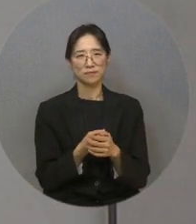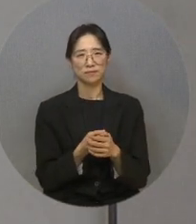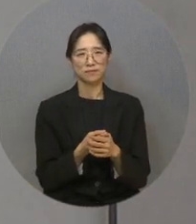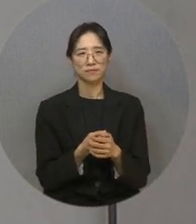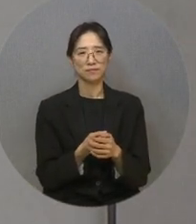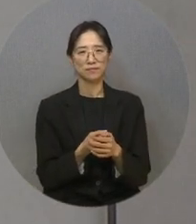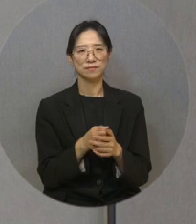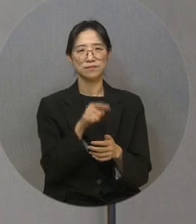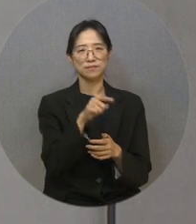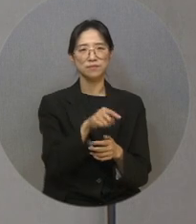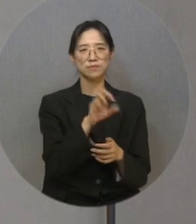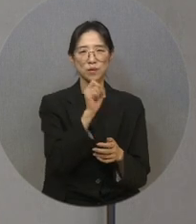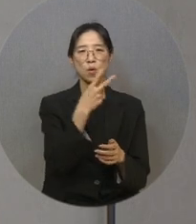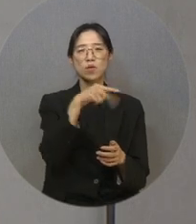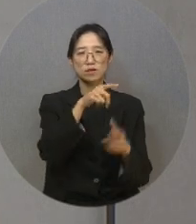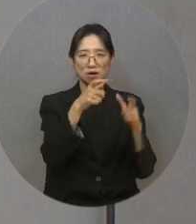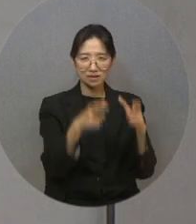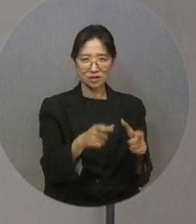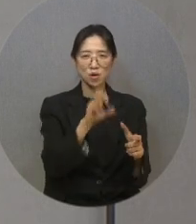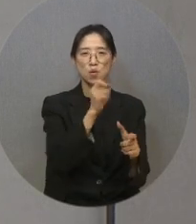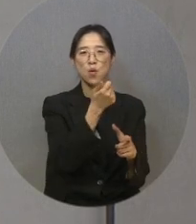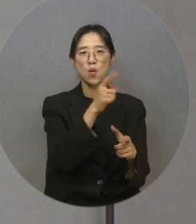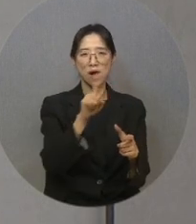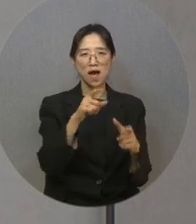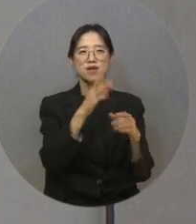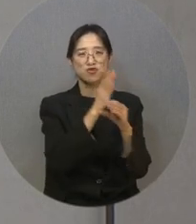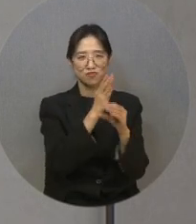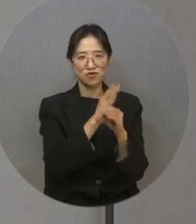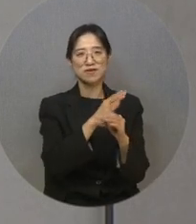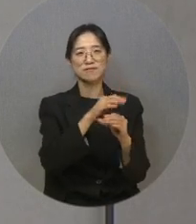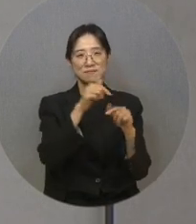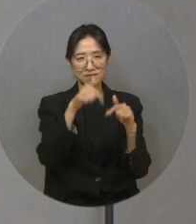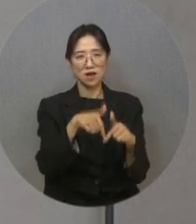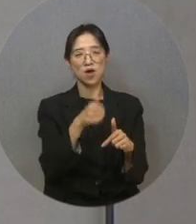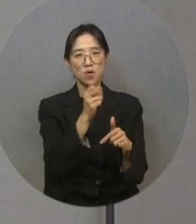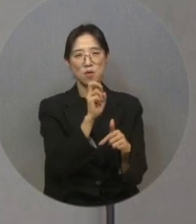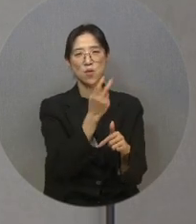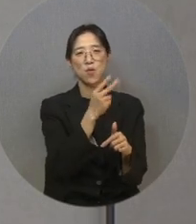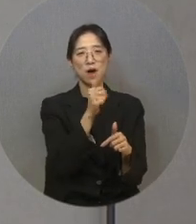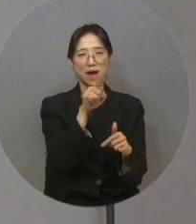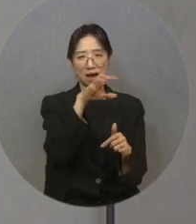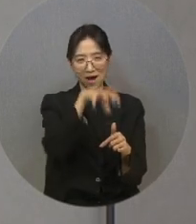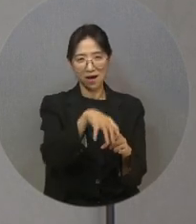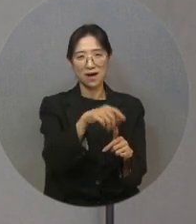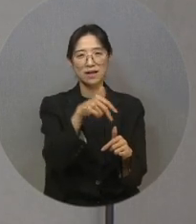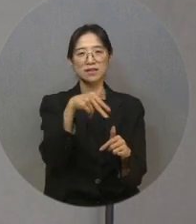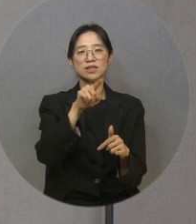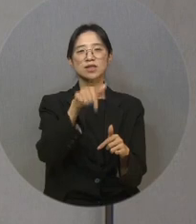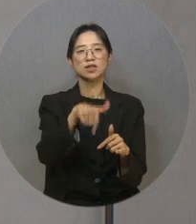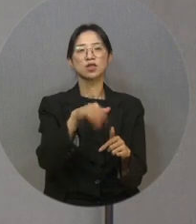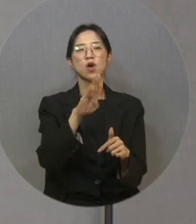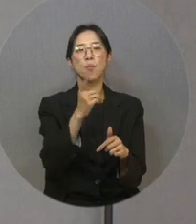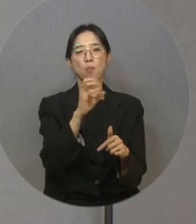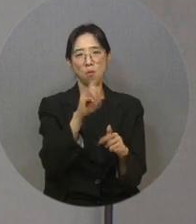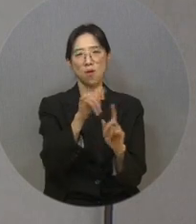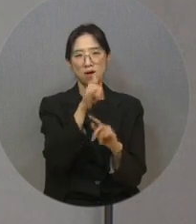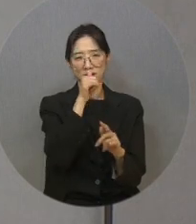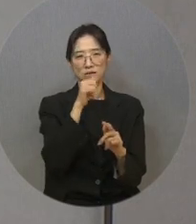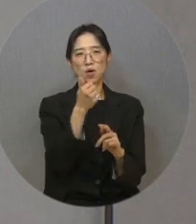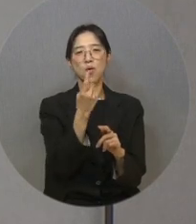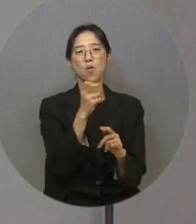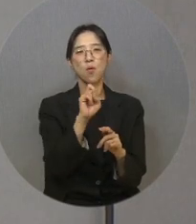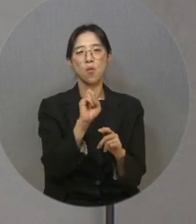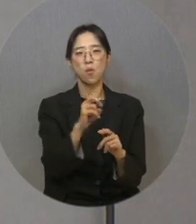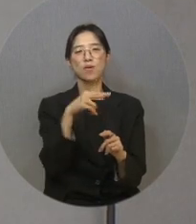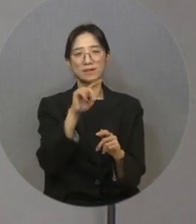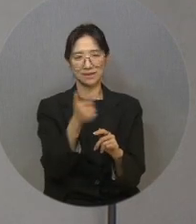이쪽에 요서 지역에 요화를 중심으로 요서와 요화에 가면 적봉이라는 곳이 있습니다. 왜? 홍산. 홍산입니다. 붉은